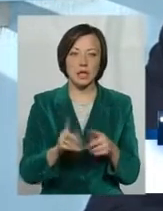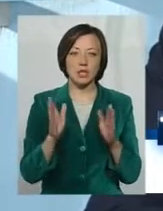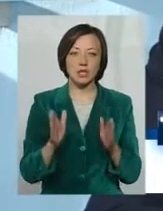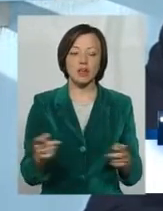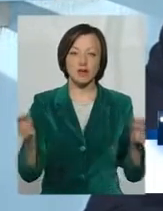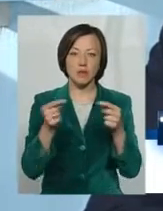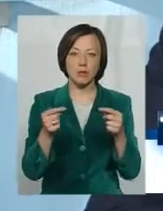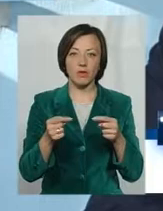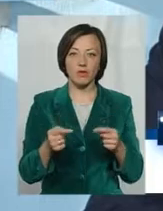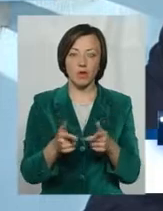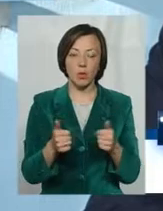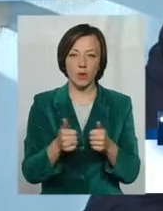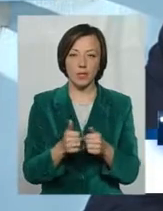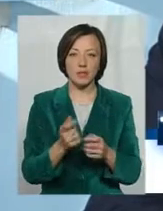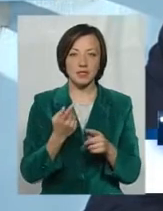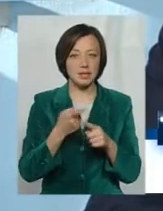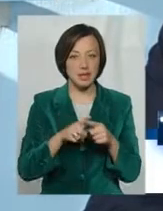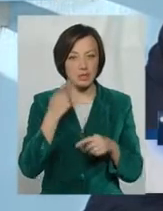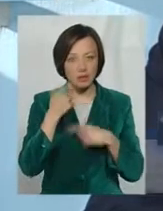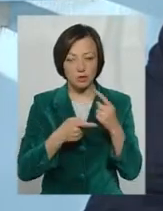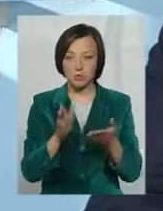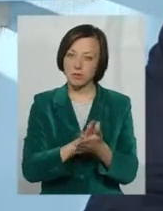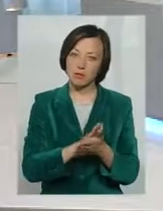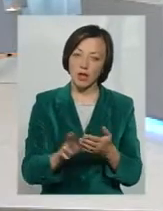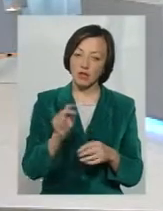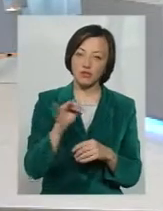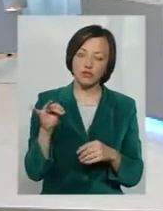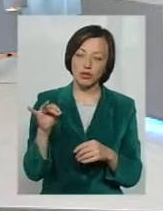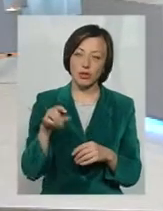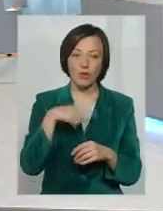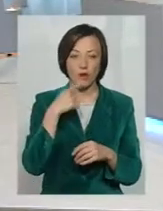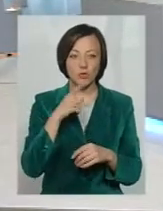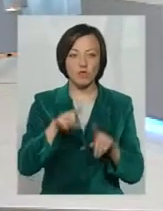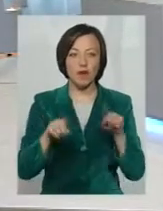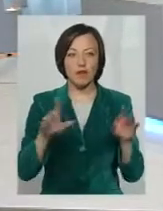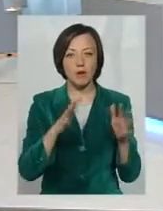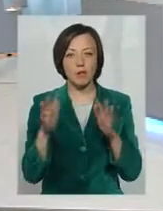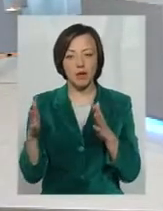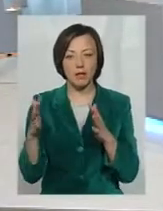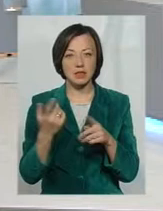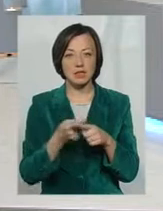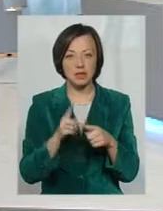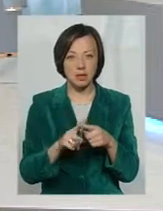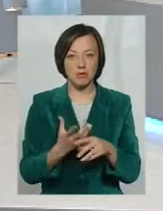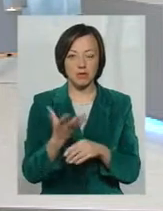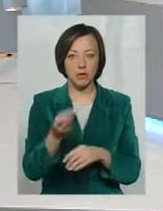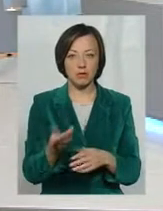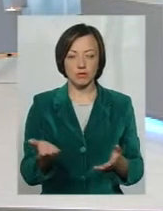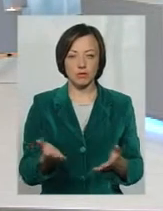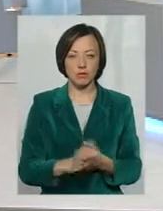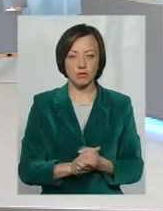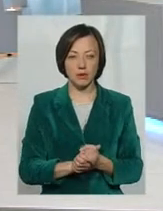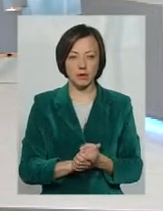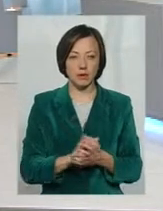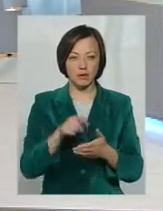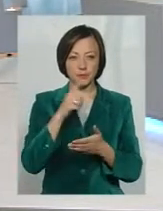відповідні органи мають. Це завжди безплатно, чи ми говоримо, що в деяких випадках лот може